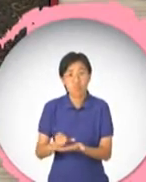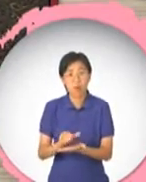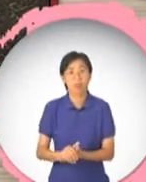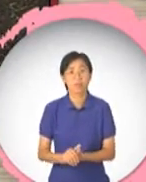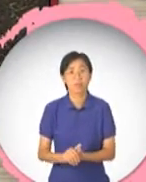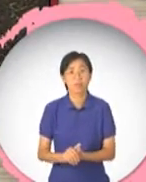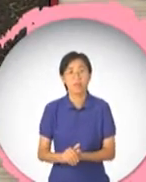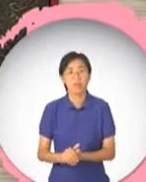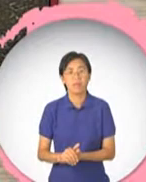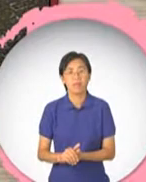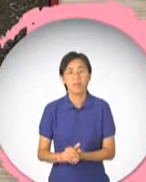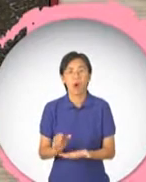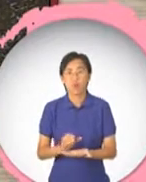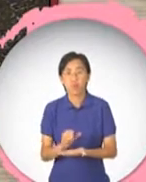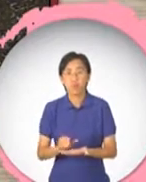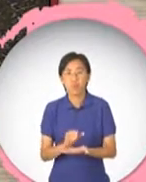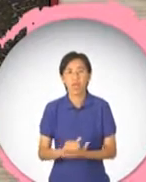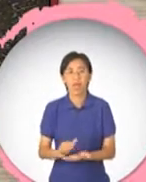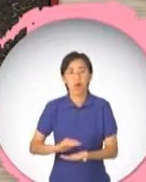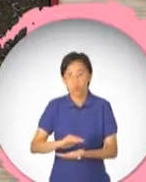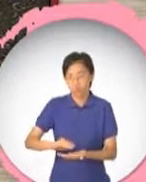ลึงอยู่กับที่นะคะ